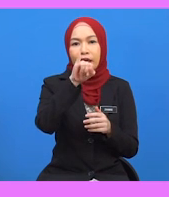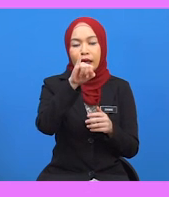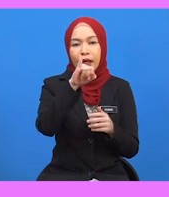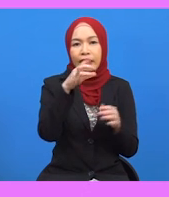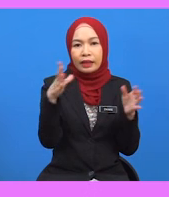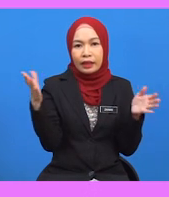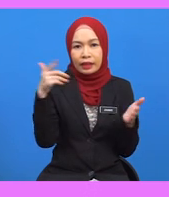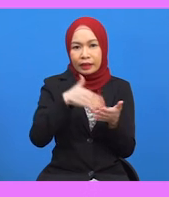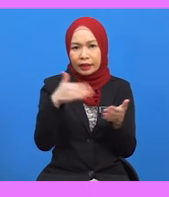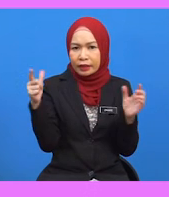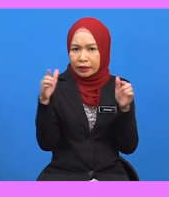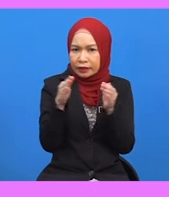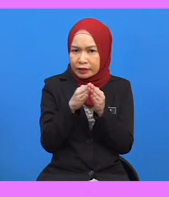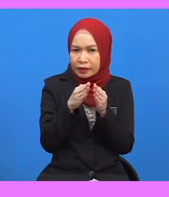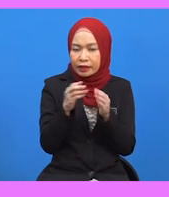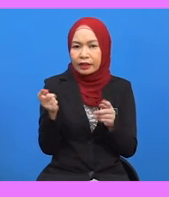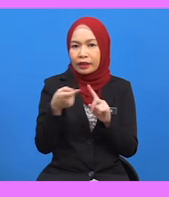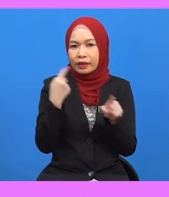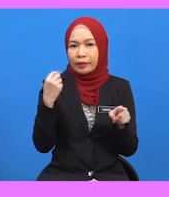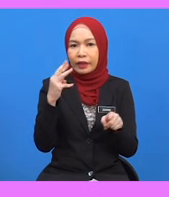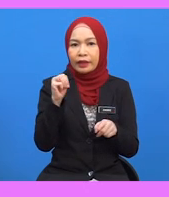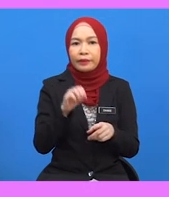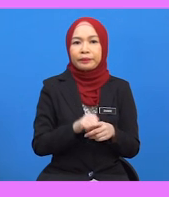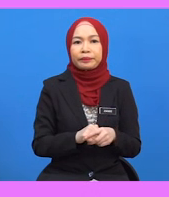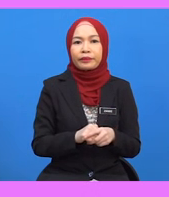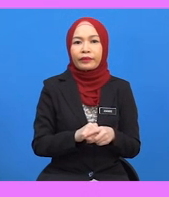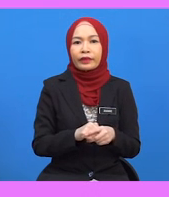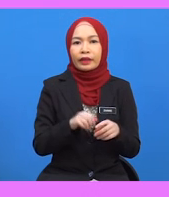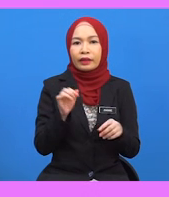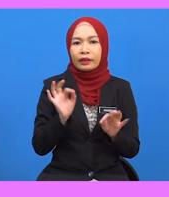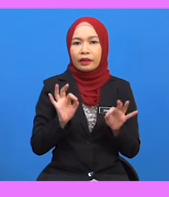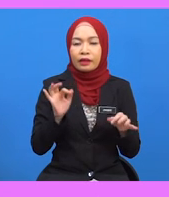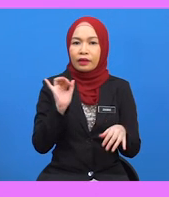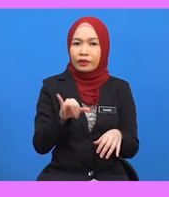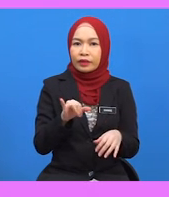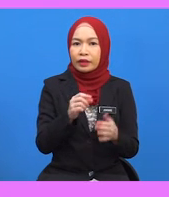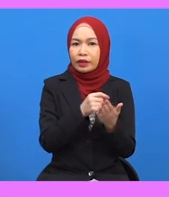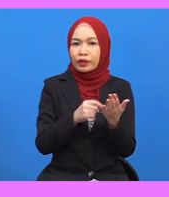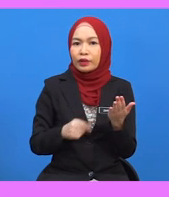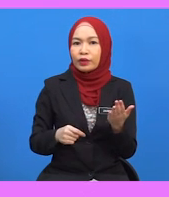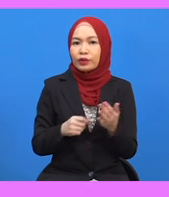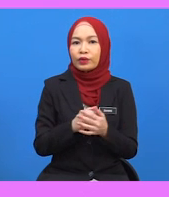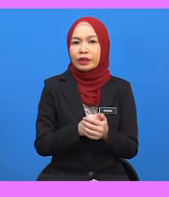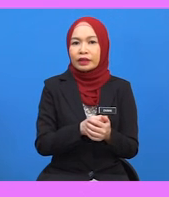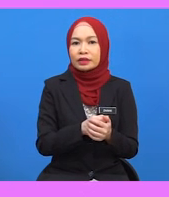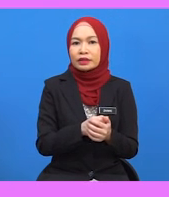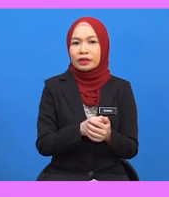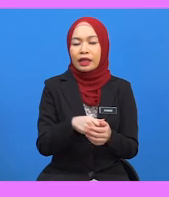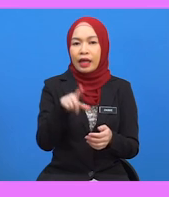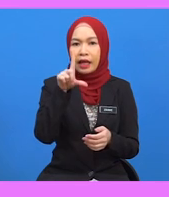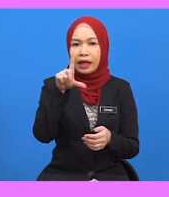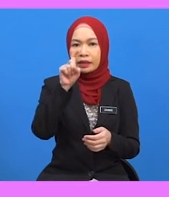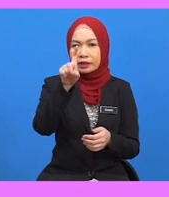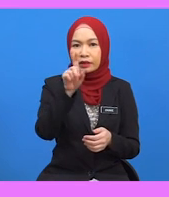N. Jika ya, lukis simbol syarat untuk L1 sama dengan